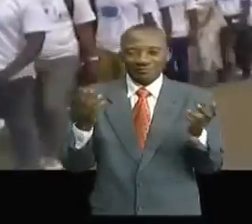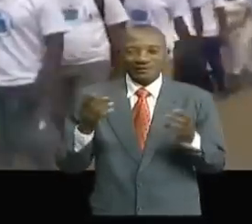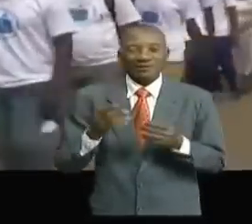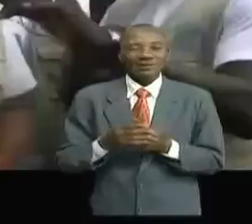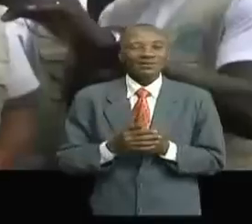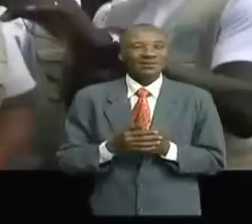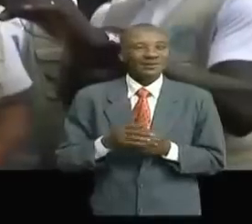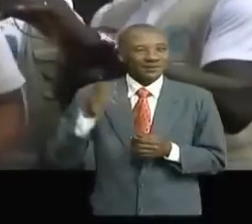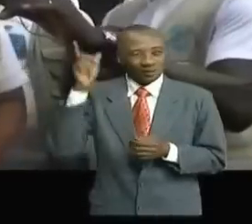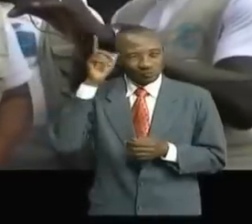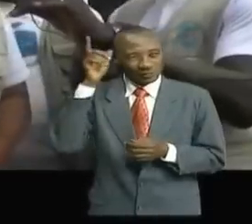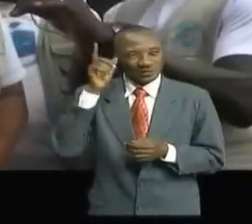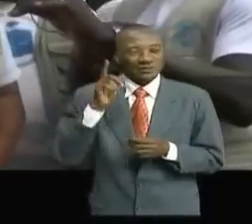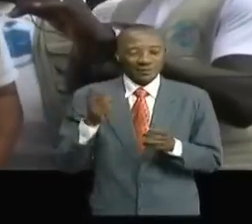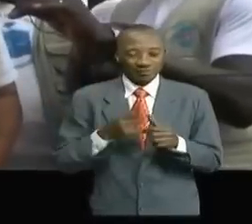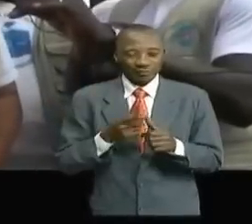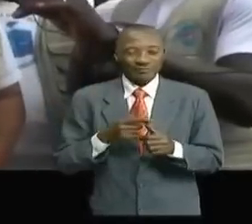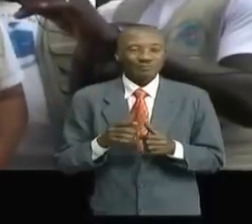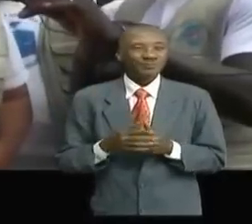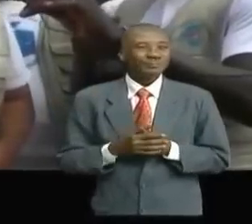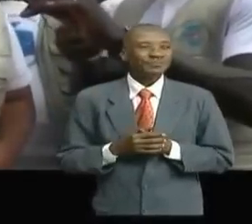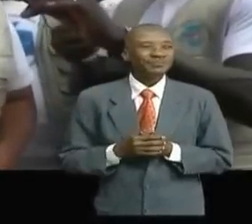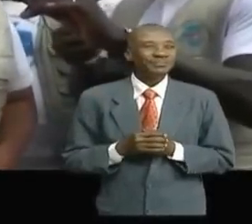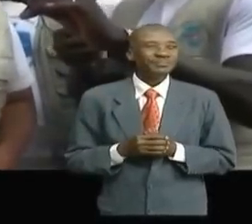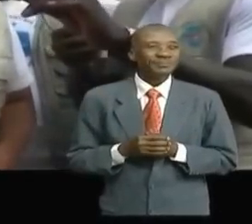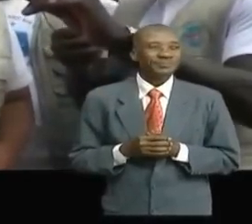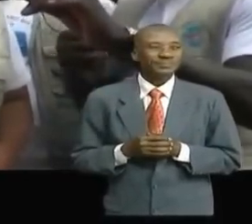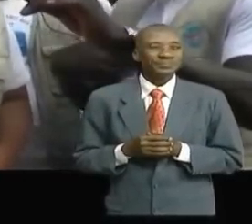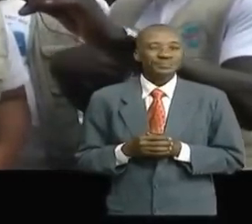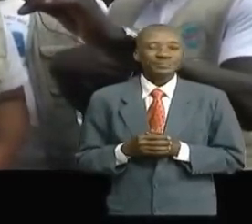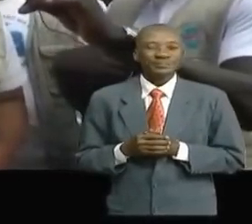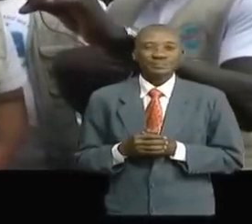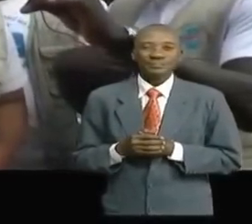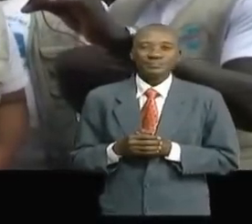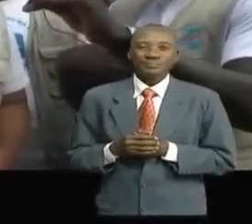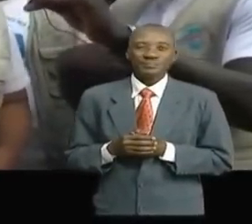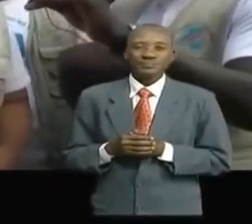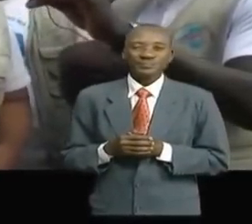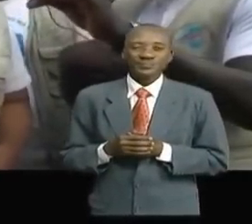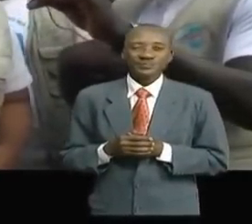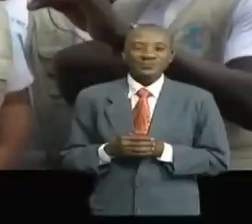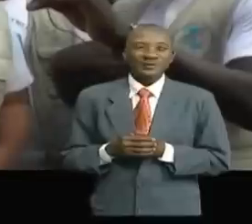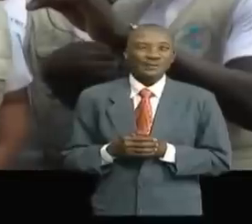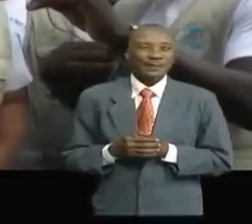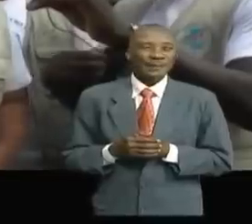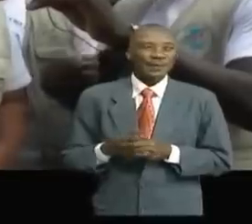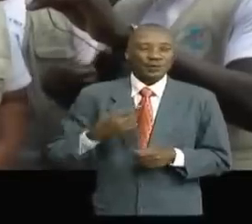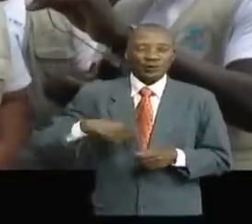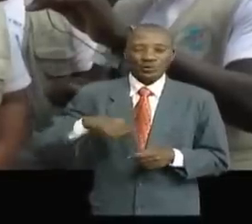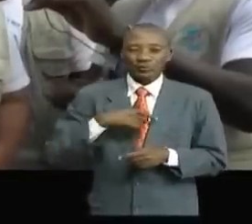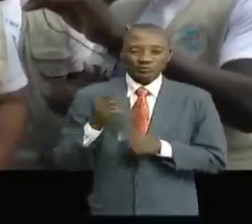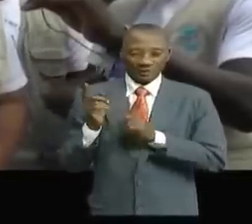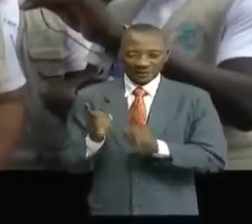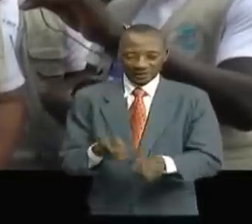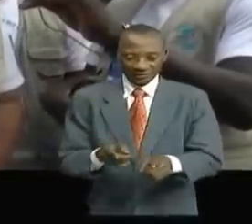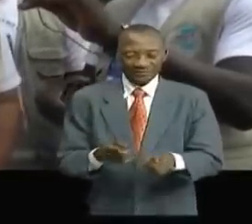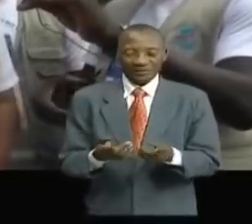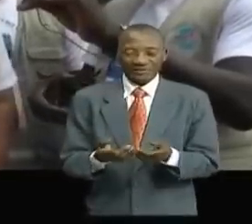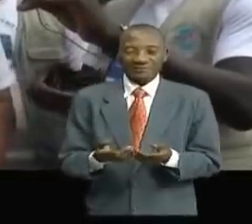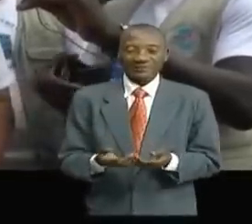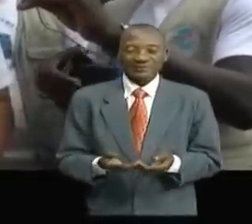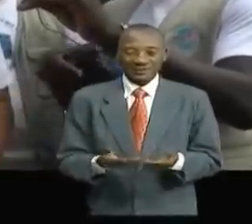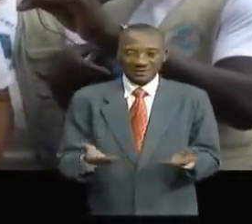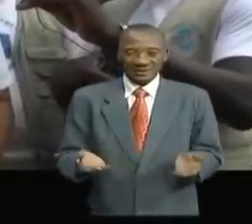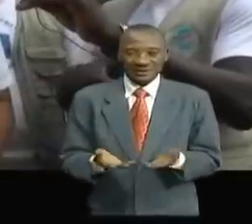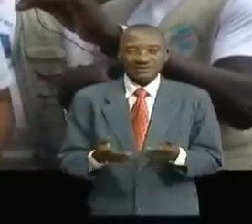la presse. Une caravane que nous avons organisée pour annoncer l'enrôlement des électeurs très bientôt